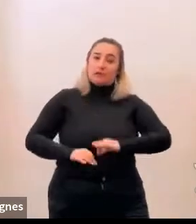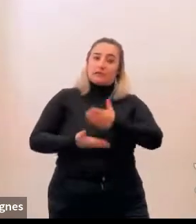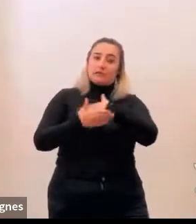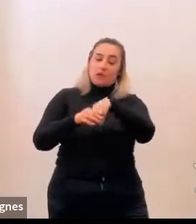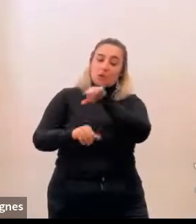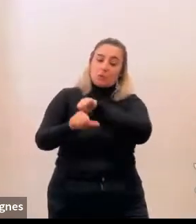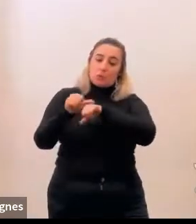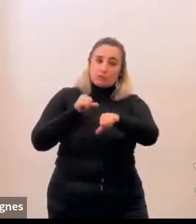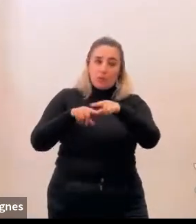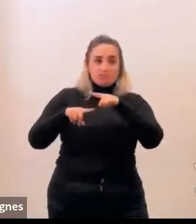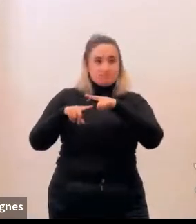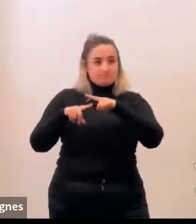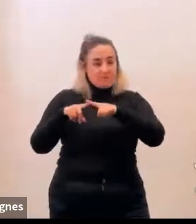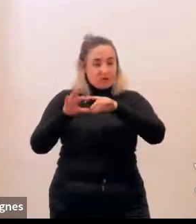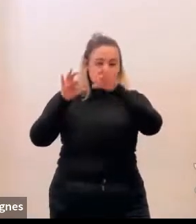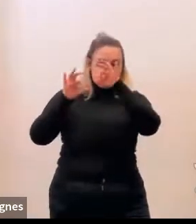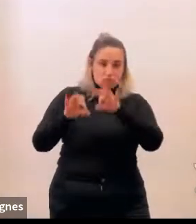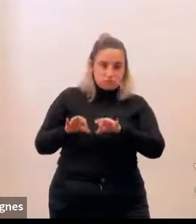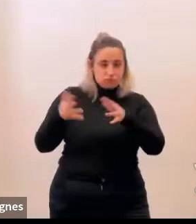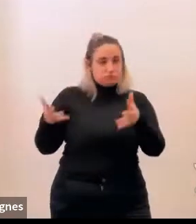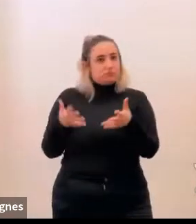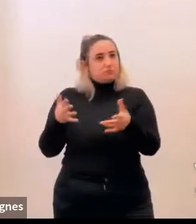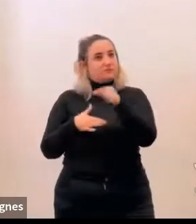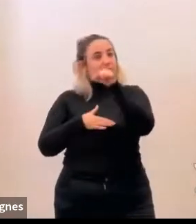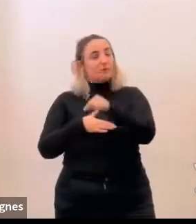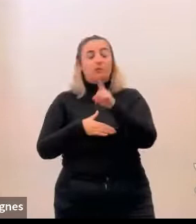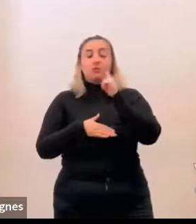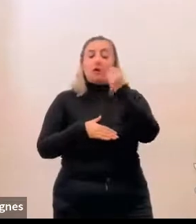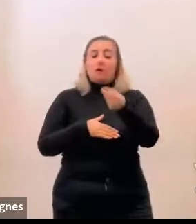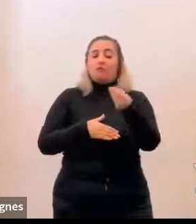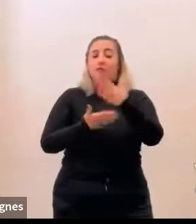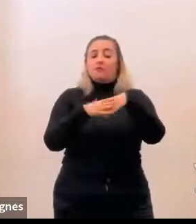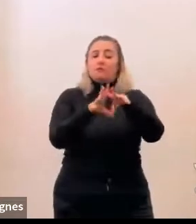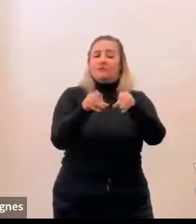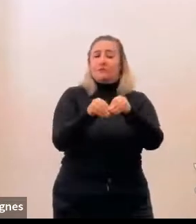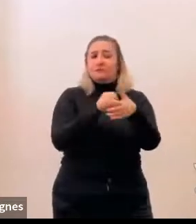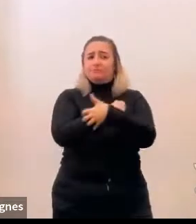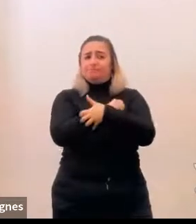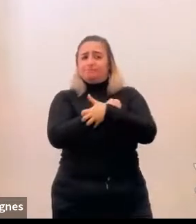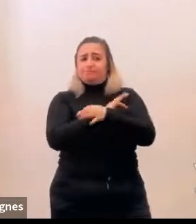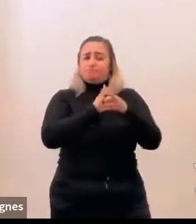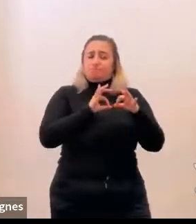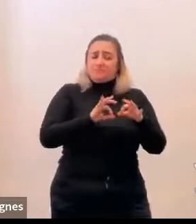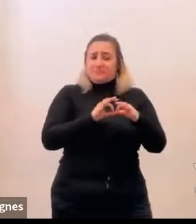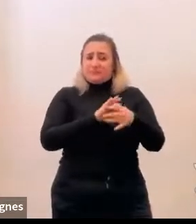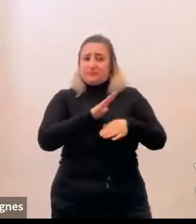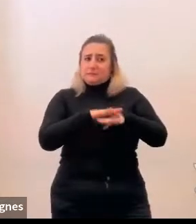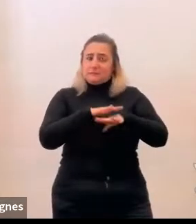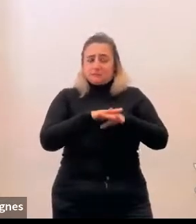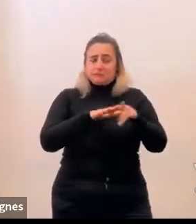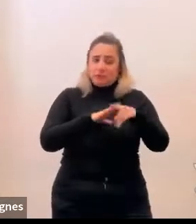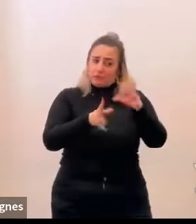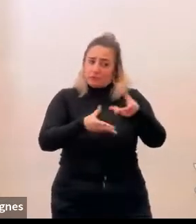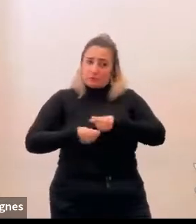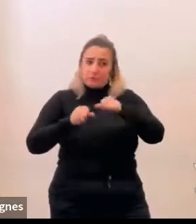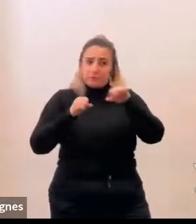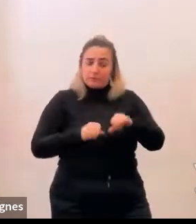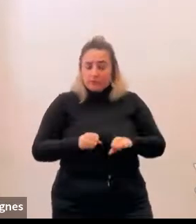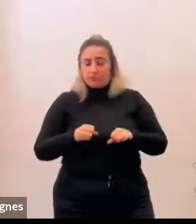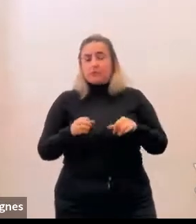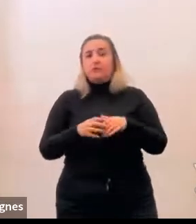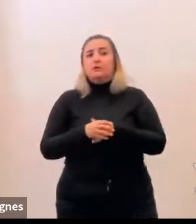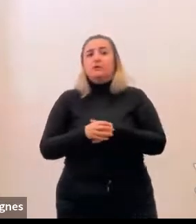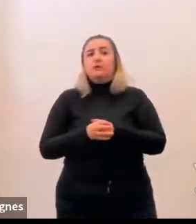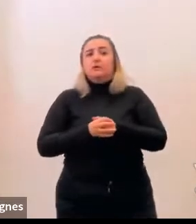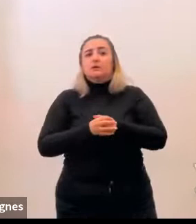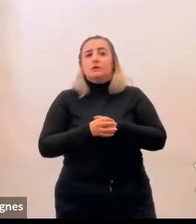conditions matérielles correctes pour les enfants des familles les plus modestes. Et voilà qui illustre,